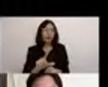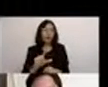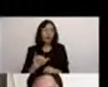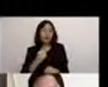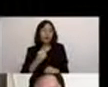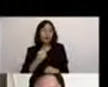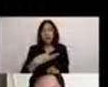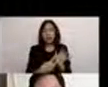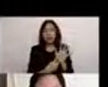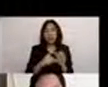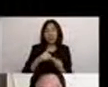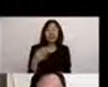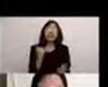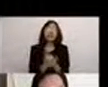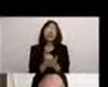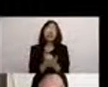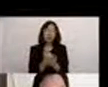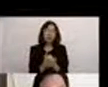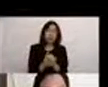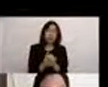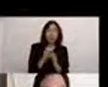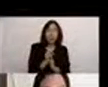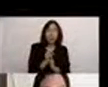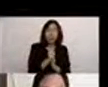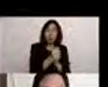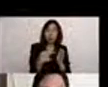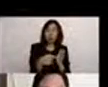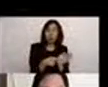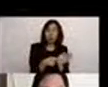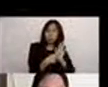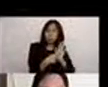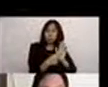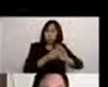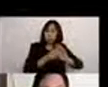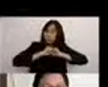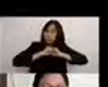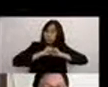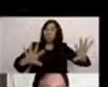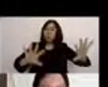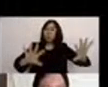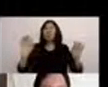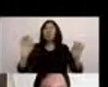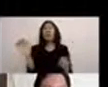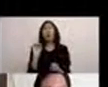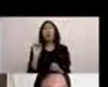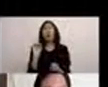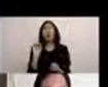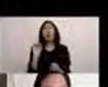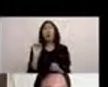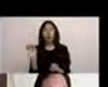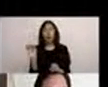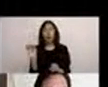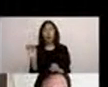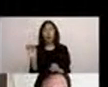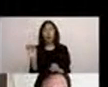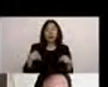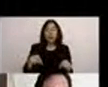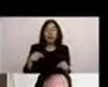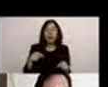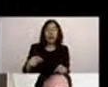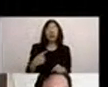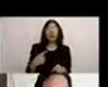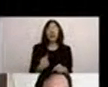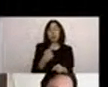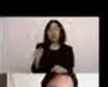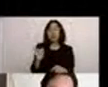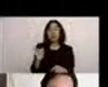akan berkontribusi ke sana dan dan sebenarnya meskipun ini belum berluncuran Ini juga eh kita sudah mengkontribusikan pada